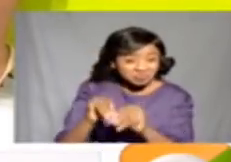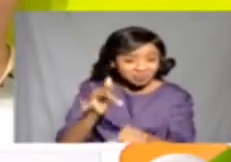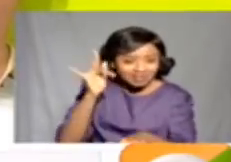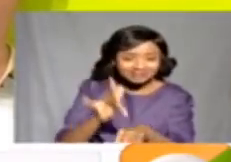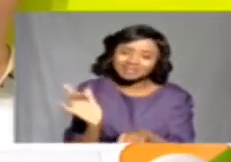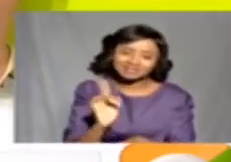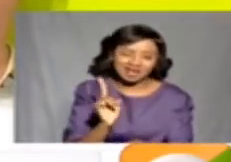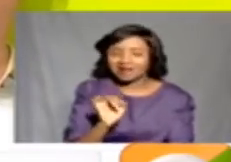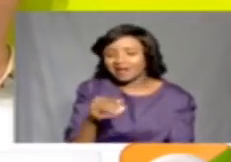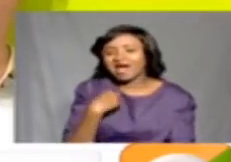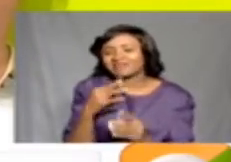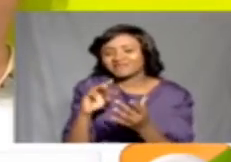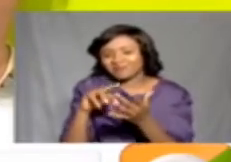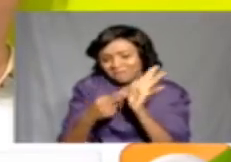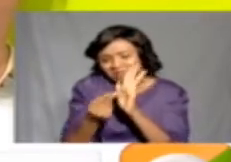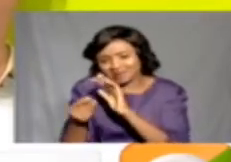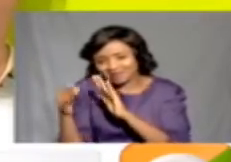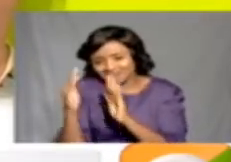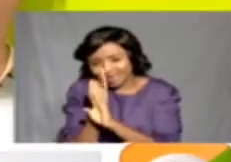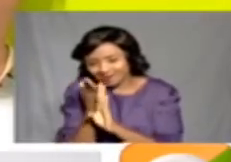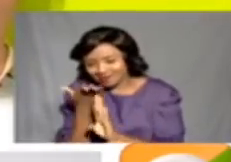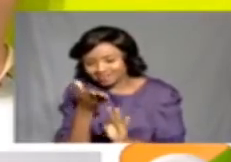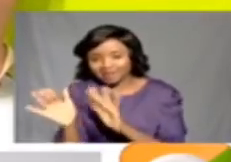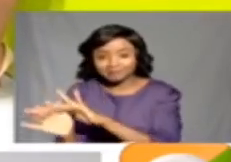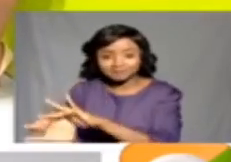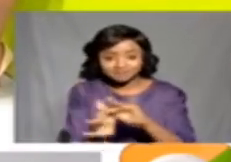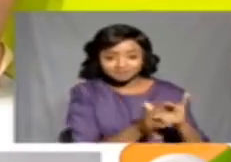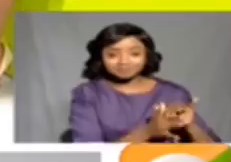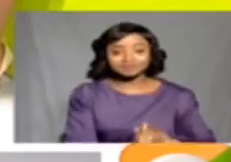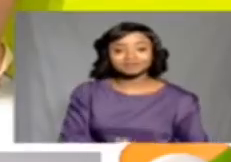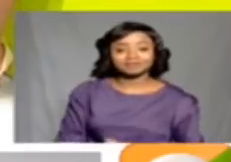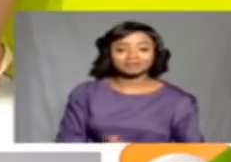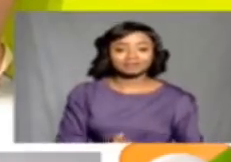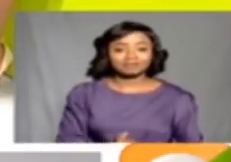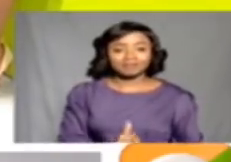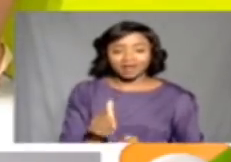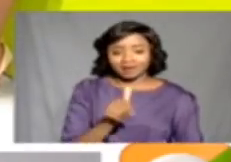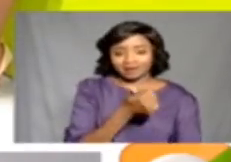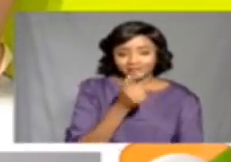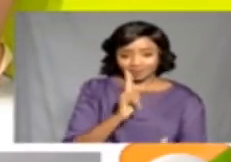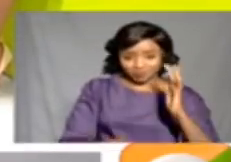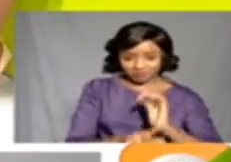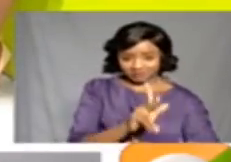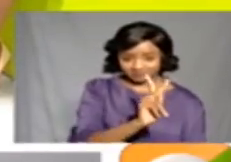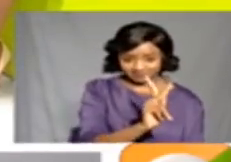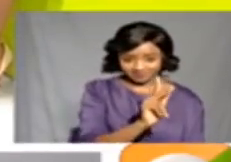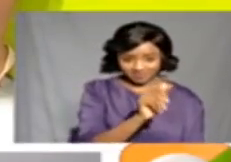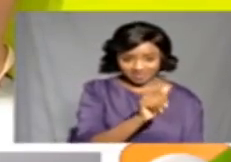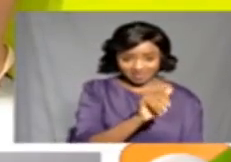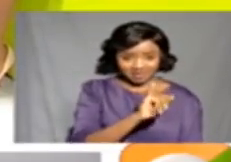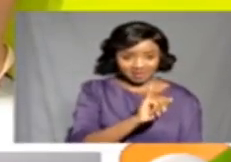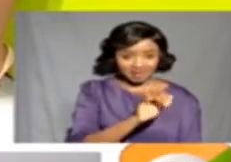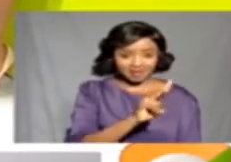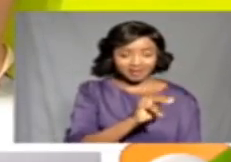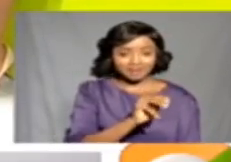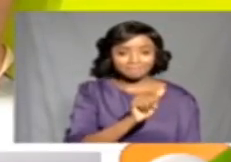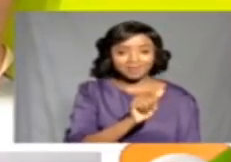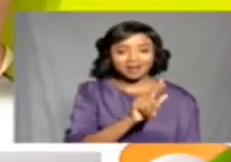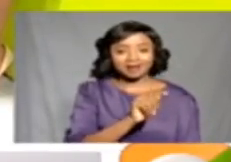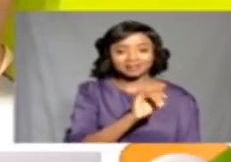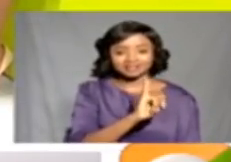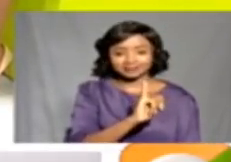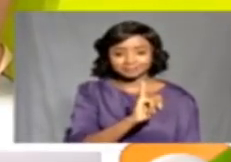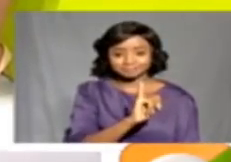Haya tuanze pale sasa. Hiki ni kitumbua zile pale kaimati. Lakini kuna kaimati aina mbili ambazo sio za shira na zenye